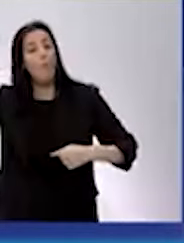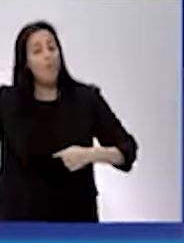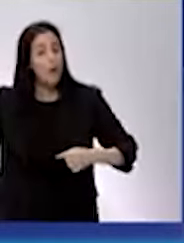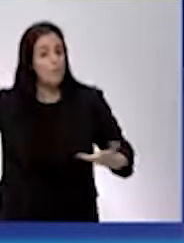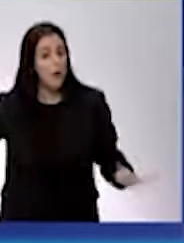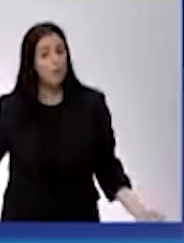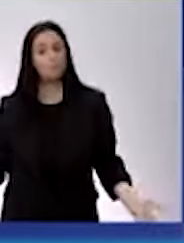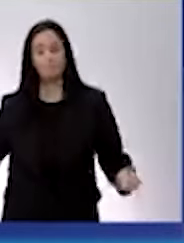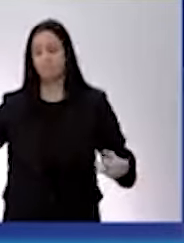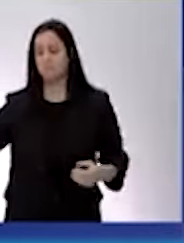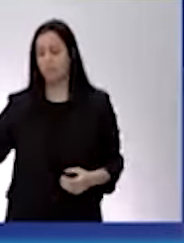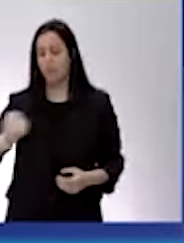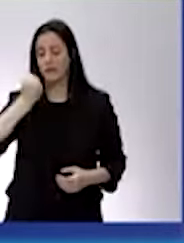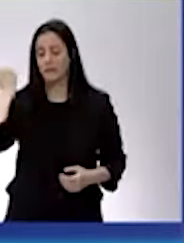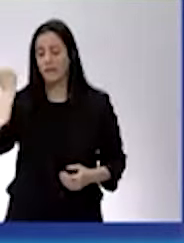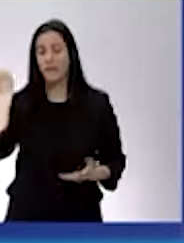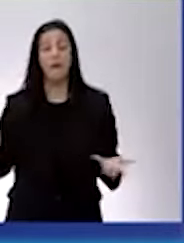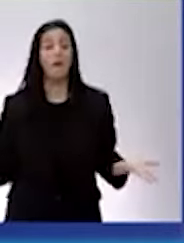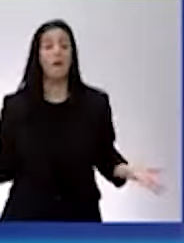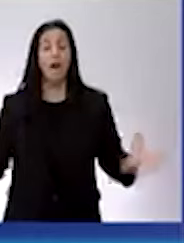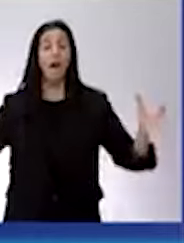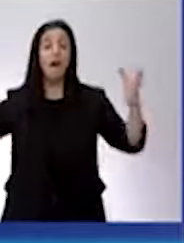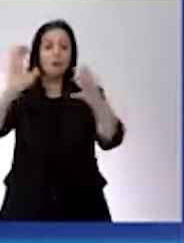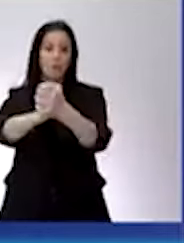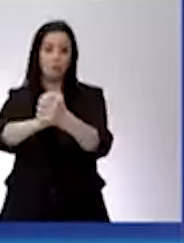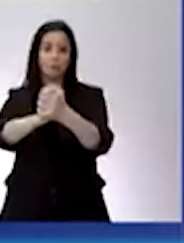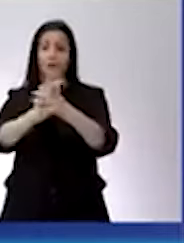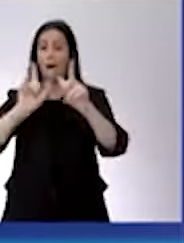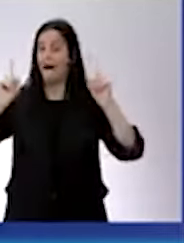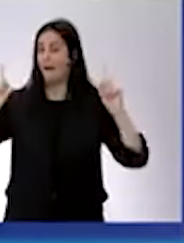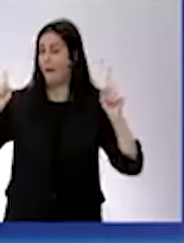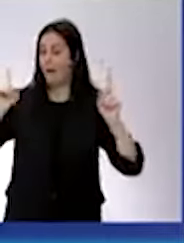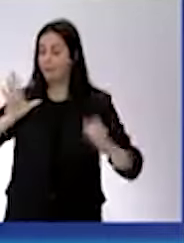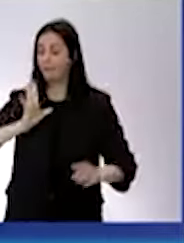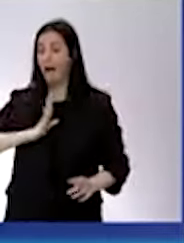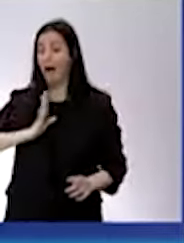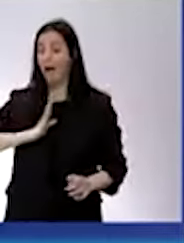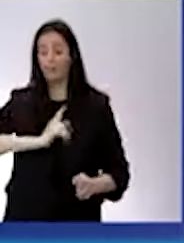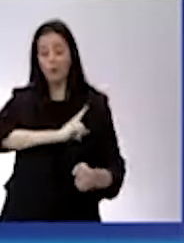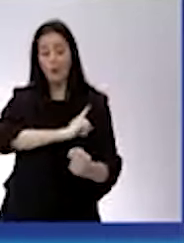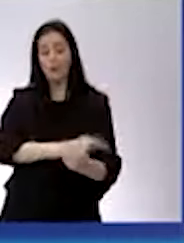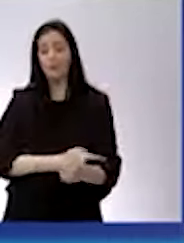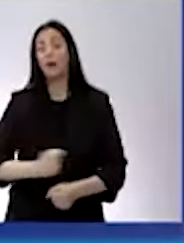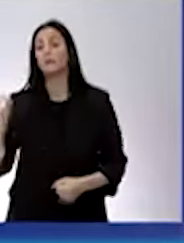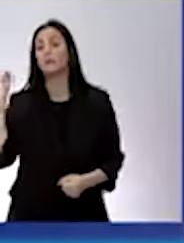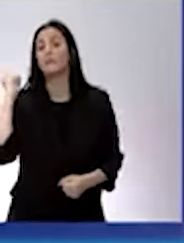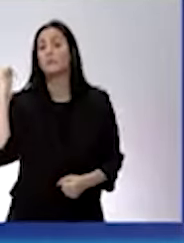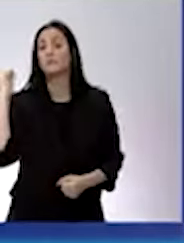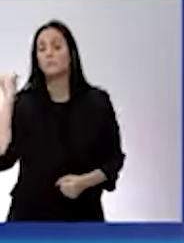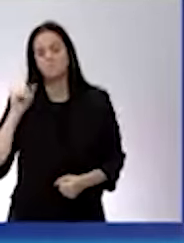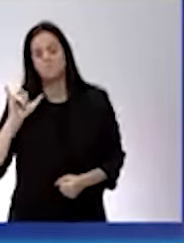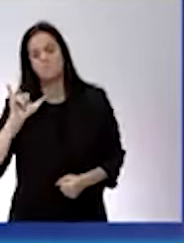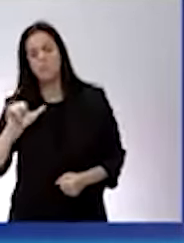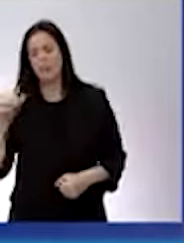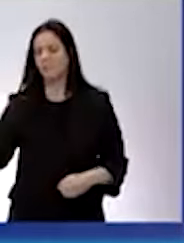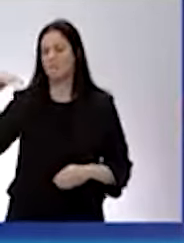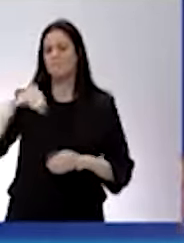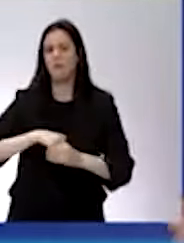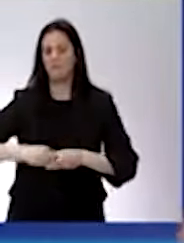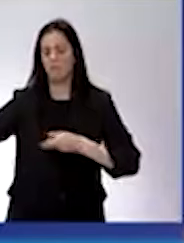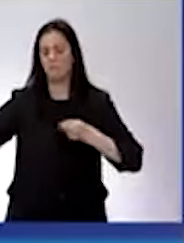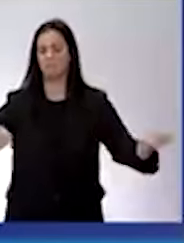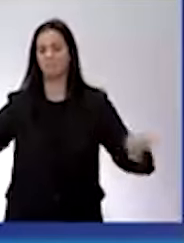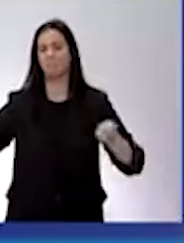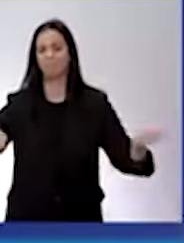Είχαμε όμως πέρα από αυτά και ικανούς, αποφασιστικούς και δυναμικούς προέδρους στο τιμόνι της παράταξής μας. Τον